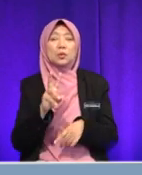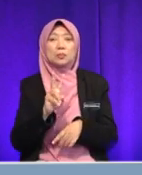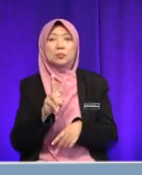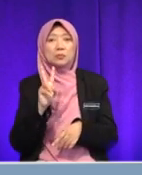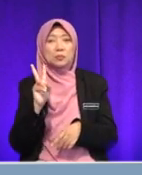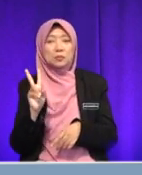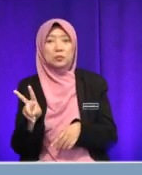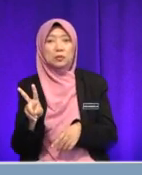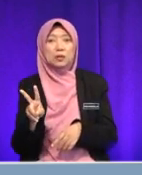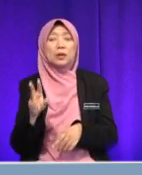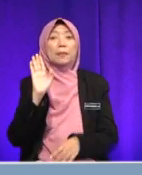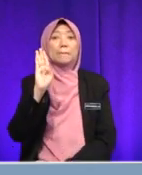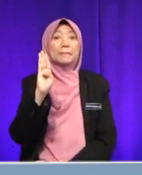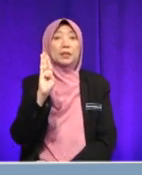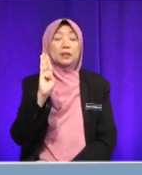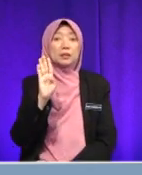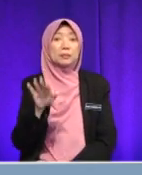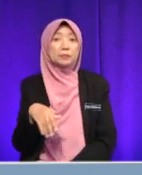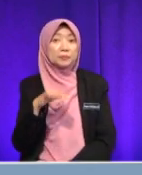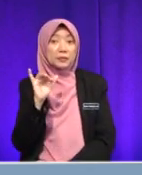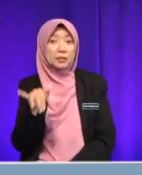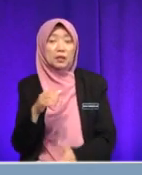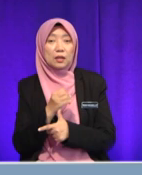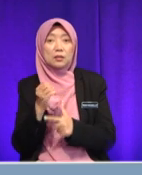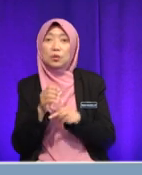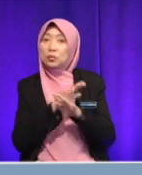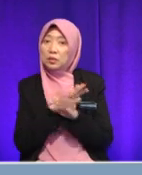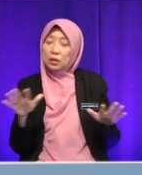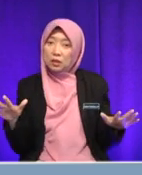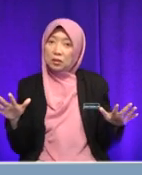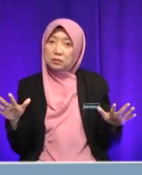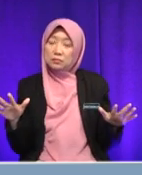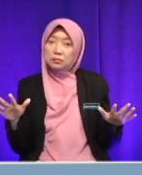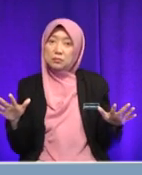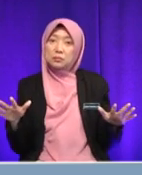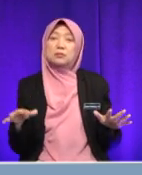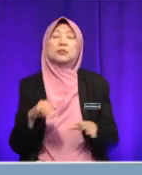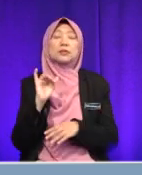B? Untuk B, adakah betul? Ya bagaimana? Atau tidak? Ya atau tidak? Ya.